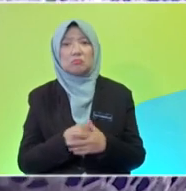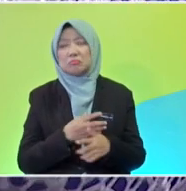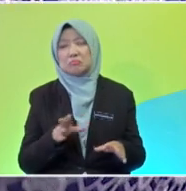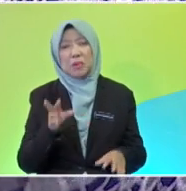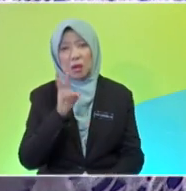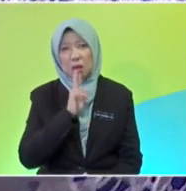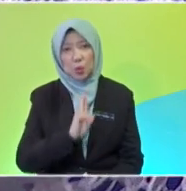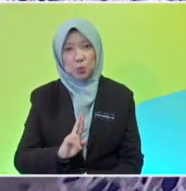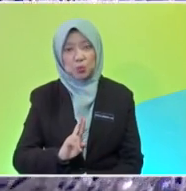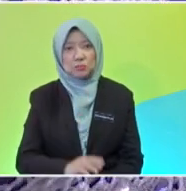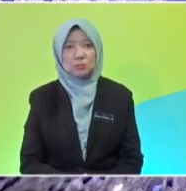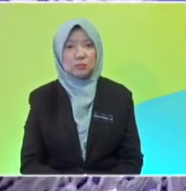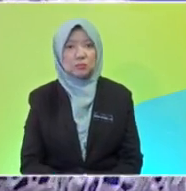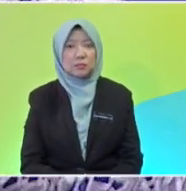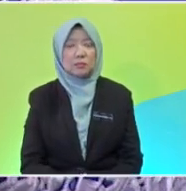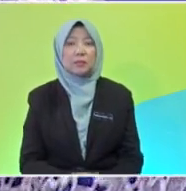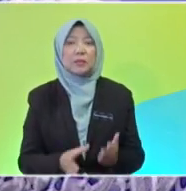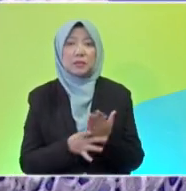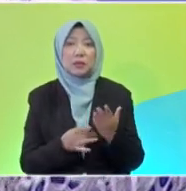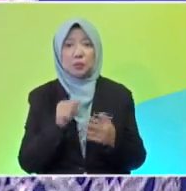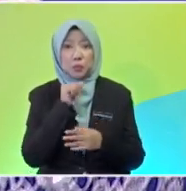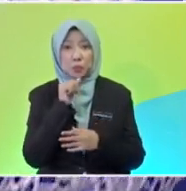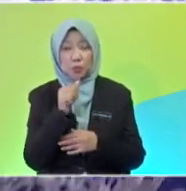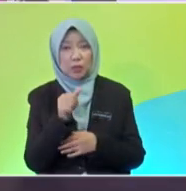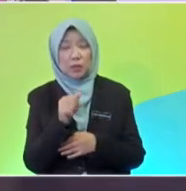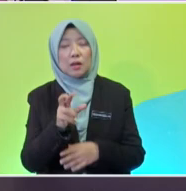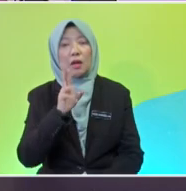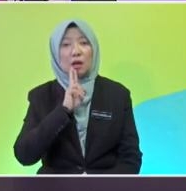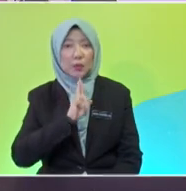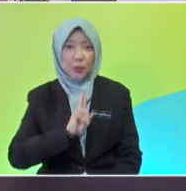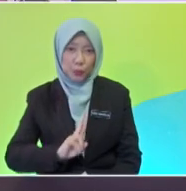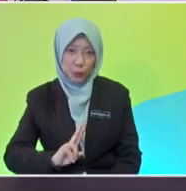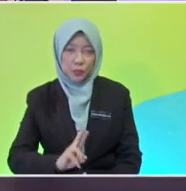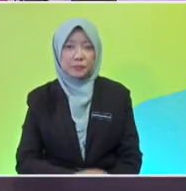di dalam jadi minyak bukanlah bahan yang lalu